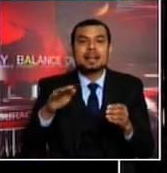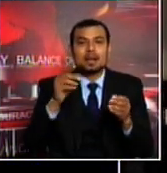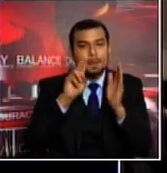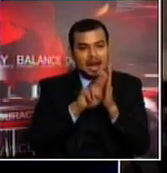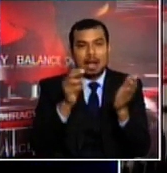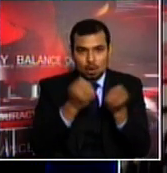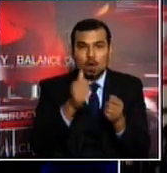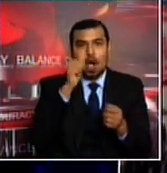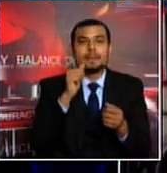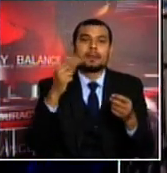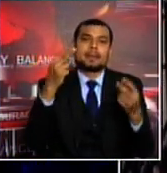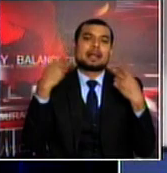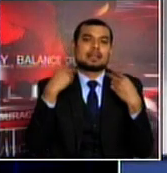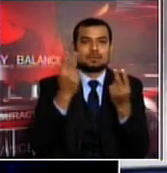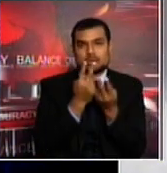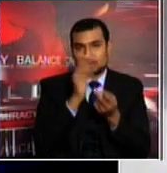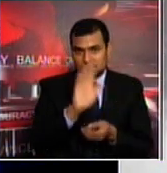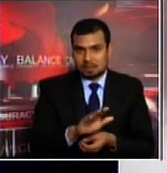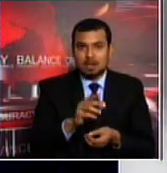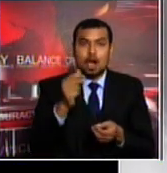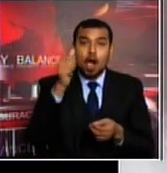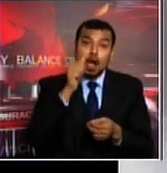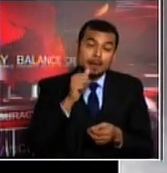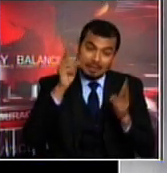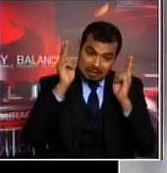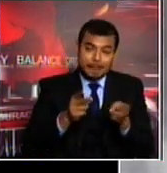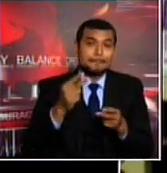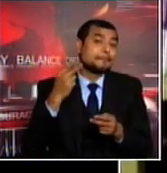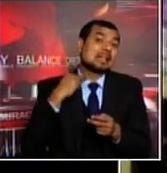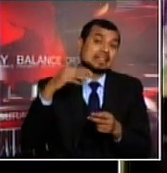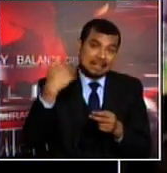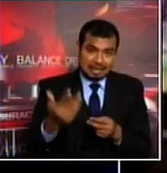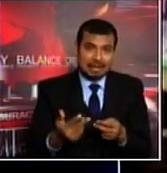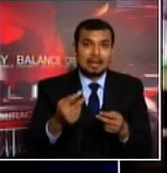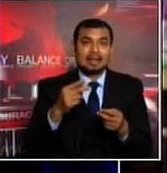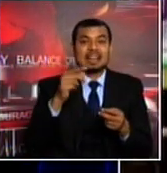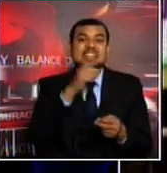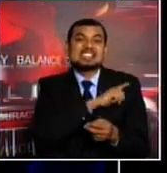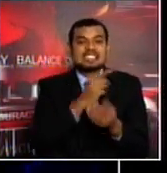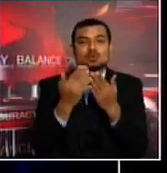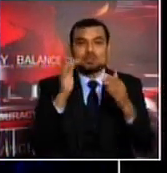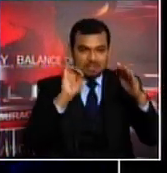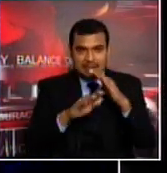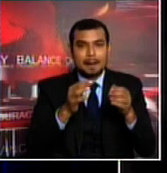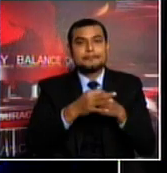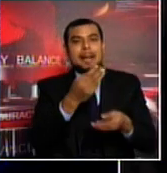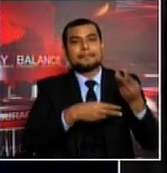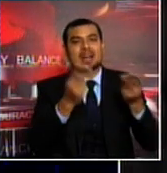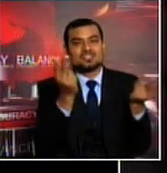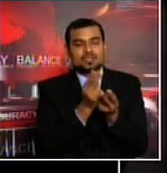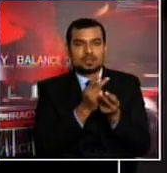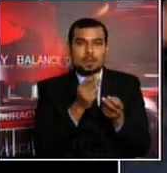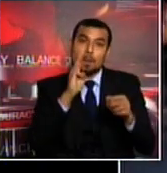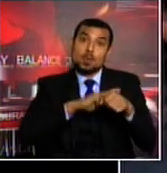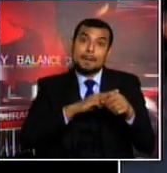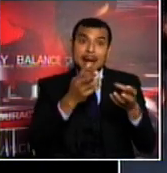अभिभावकको बाध्यता भएको छ। अभिभावकको यही बाध्यतालाई निजी विद्यालय सञ्चालकले व्यापारको माध्यम फस्टाउने